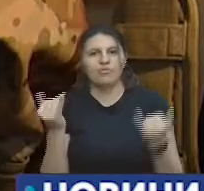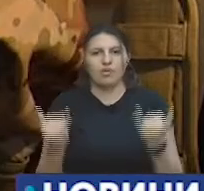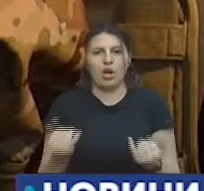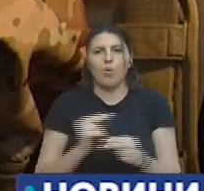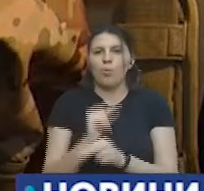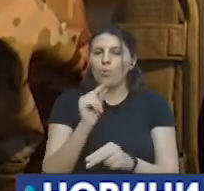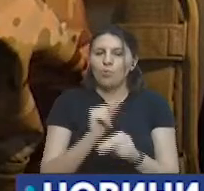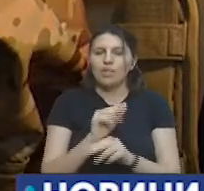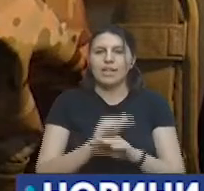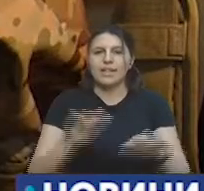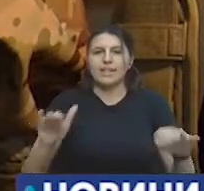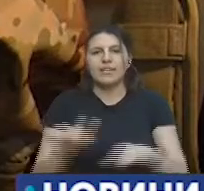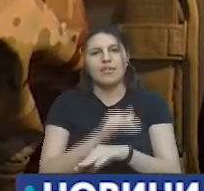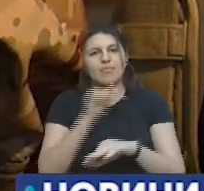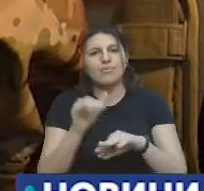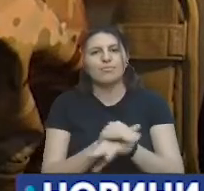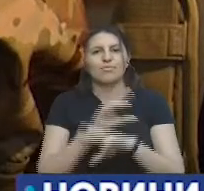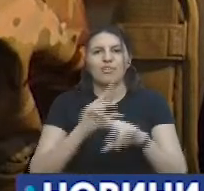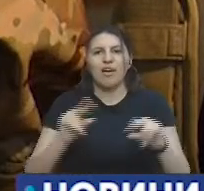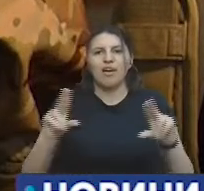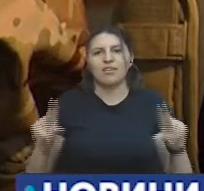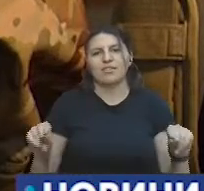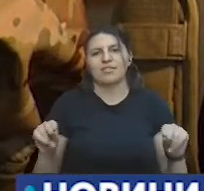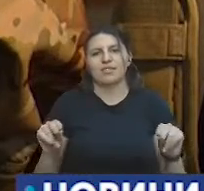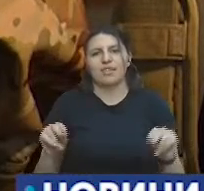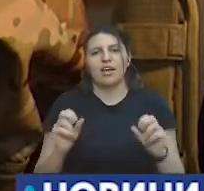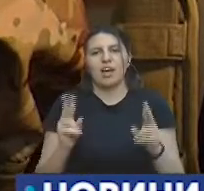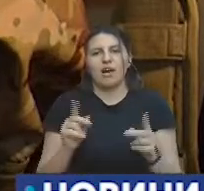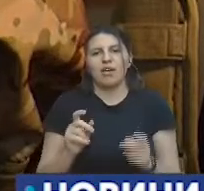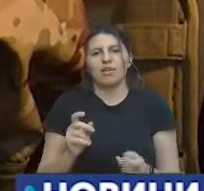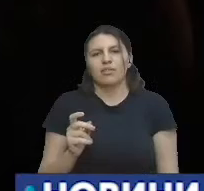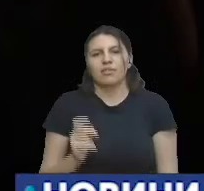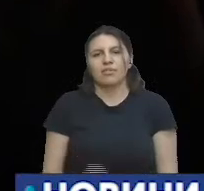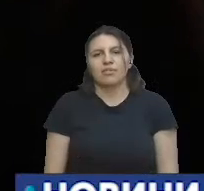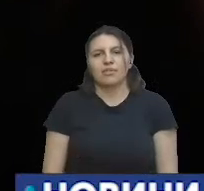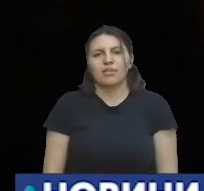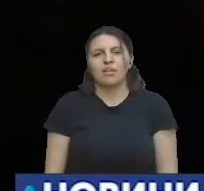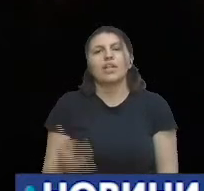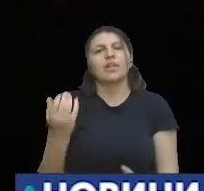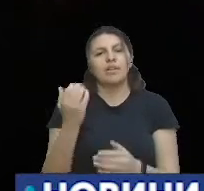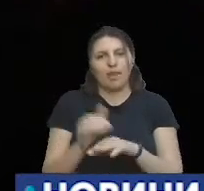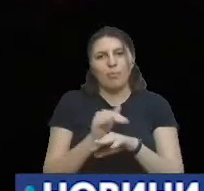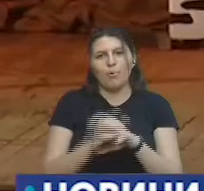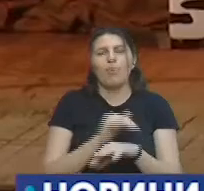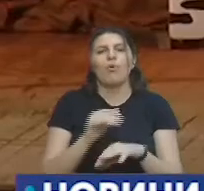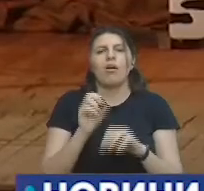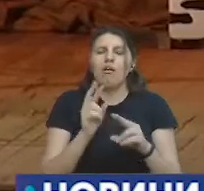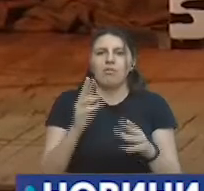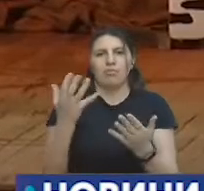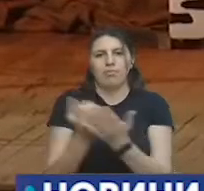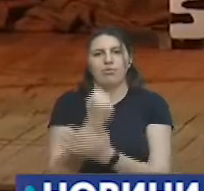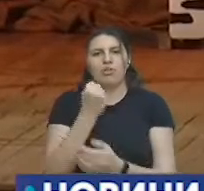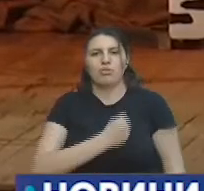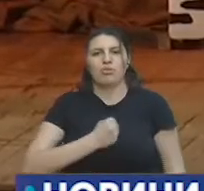добру, щастю, що таке хитрість, обман, як з цим боротися, на добро завжди побіждає зло. Вистава триває годину. У процесі